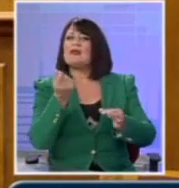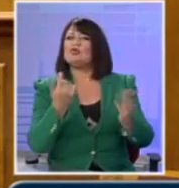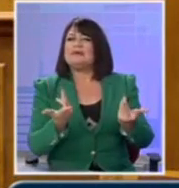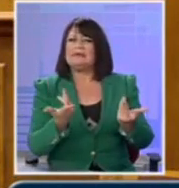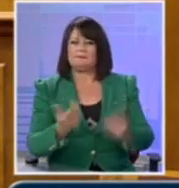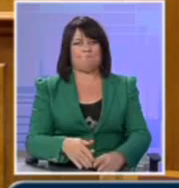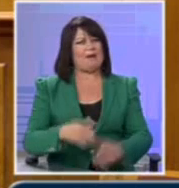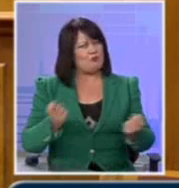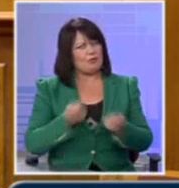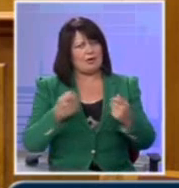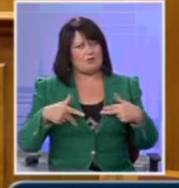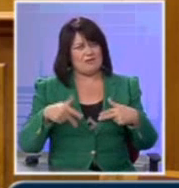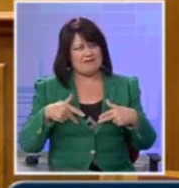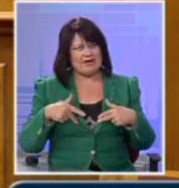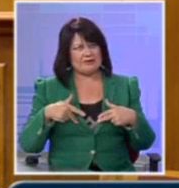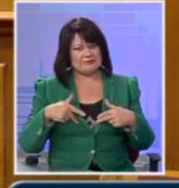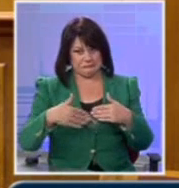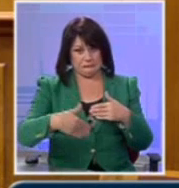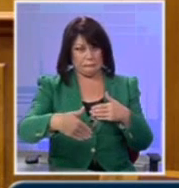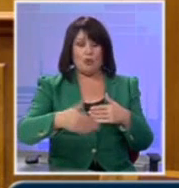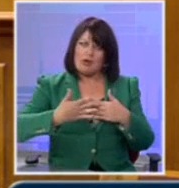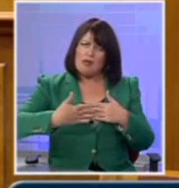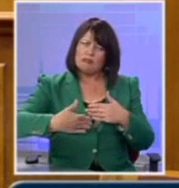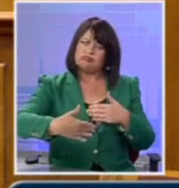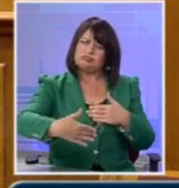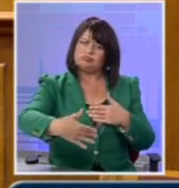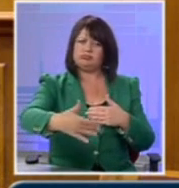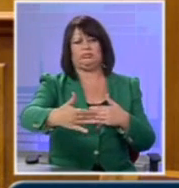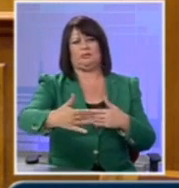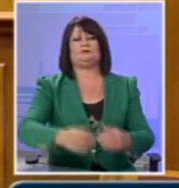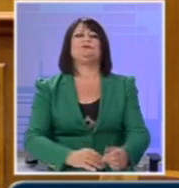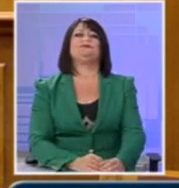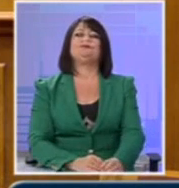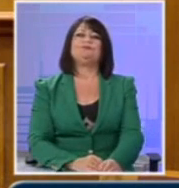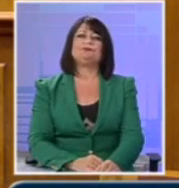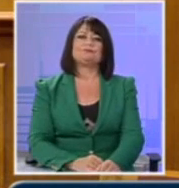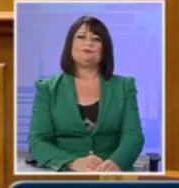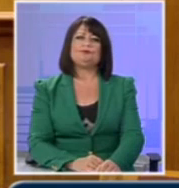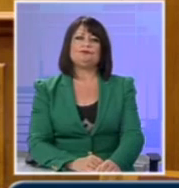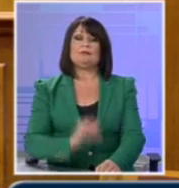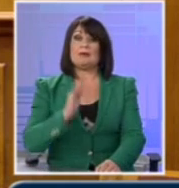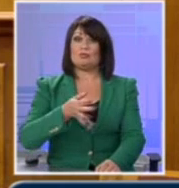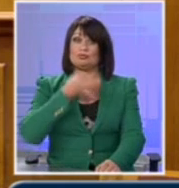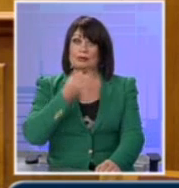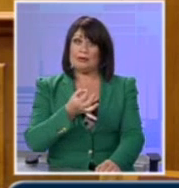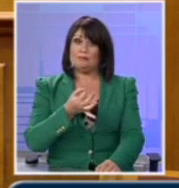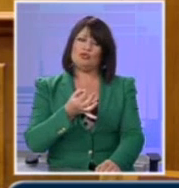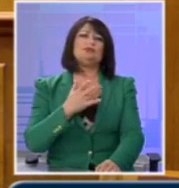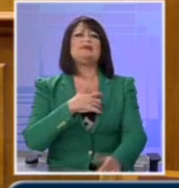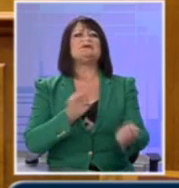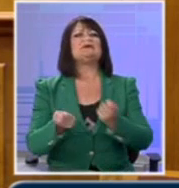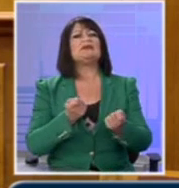που θα ακολουθήσει η κυβέρνηση τόσο σε βραχυχρόνιο όσο και σε μεσοχρόνιο ορίζοντα. Θα έλεγα πως η στρατηγική